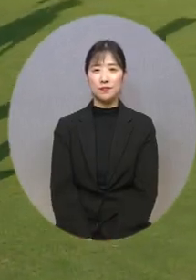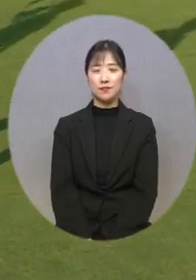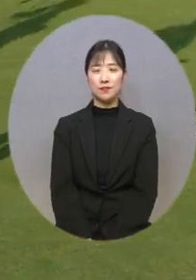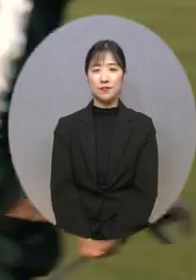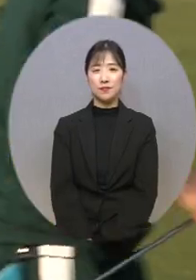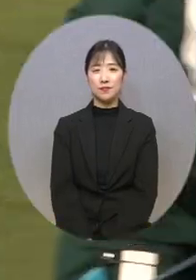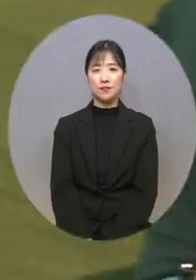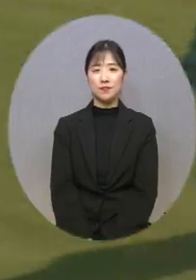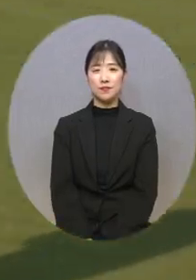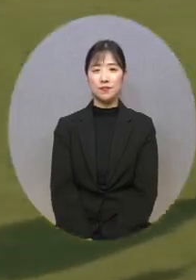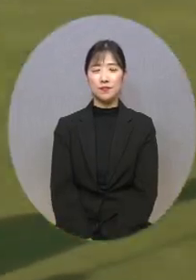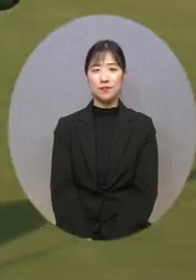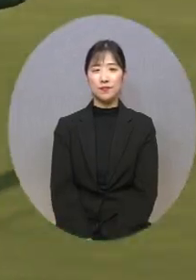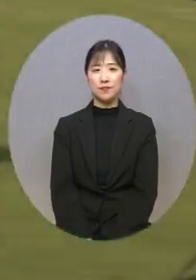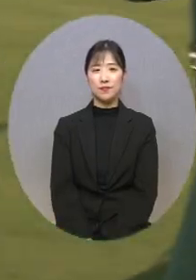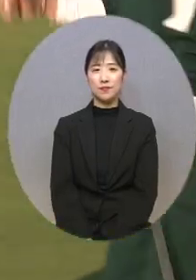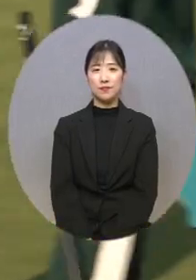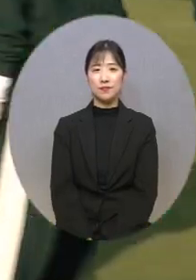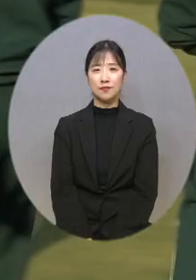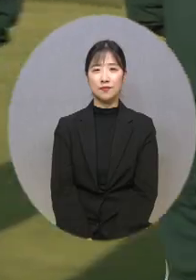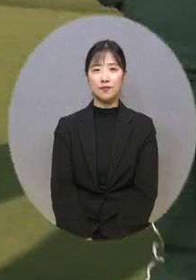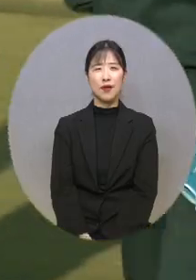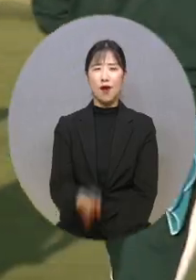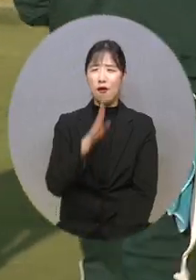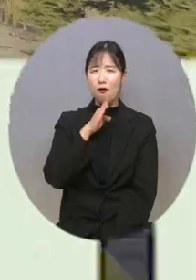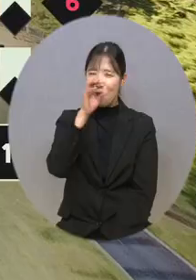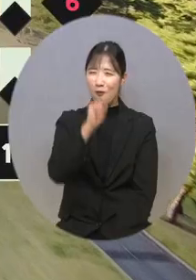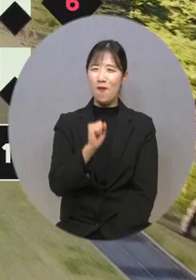드디어! 예! 드디어! 아, 나이스. 고고! 아, 너무 좋다.